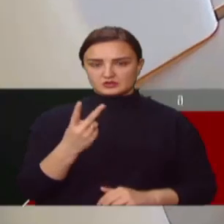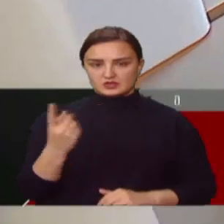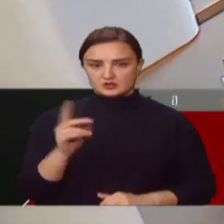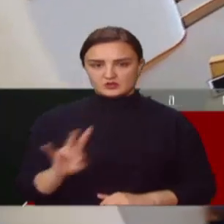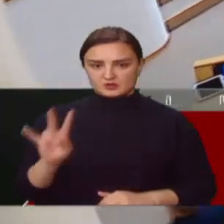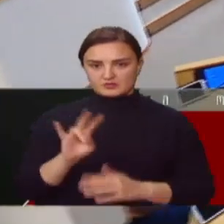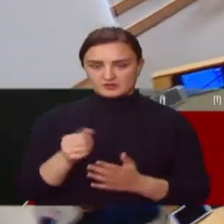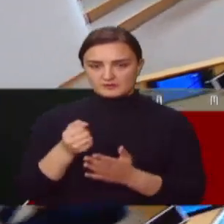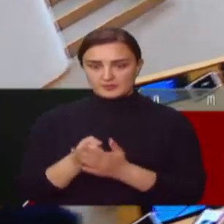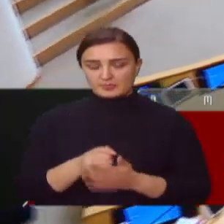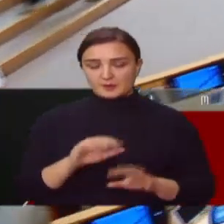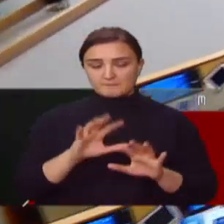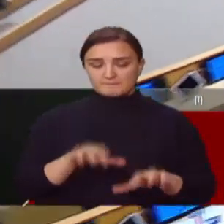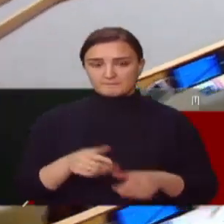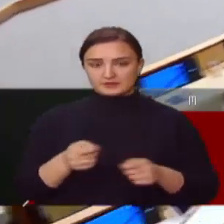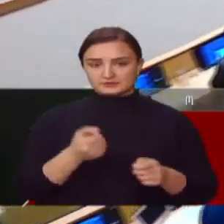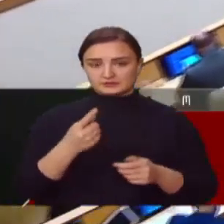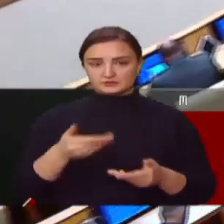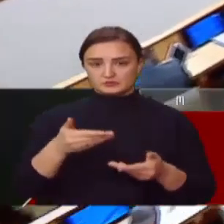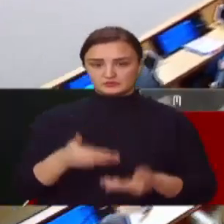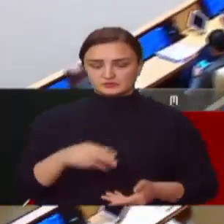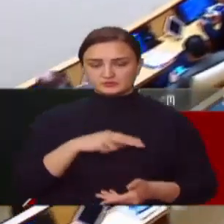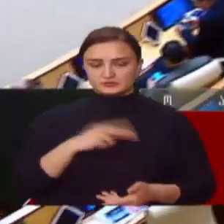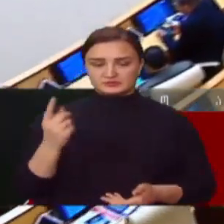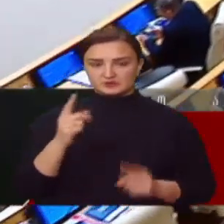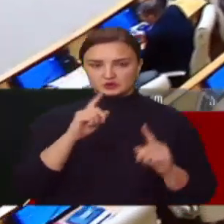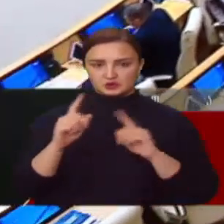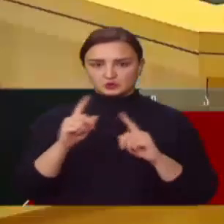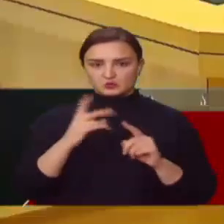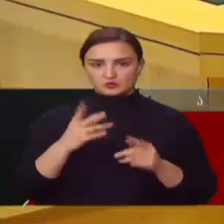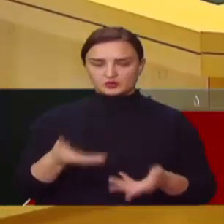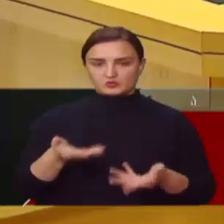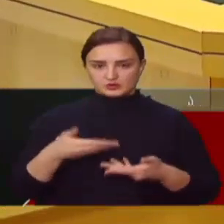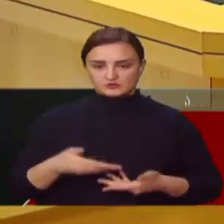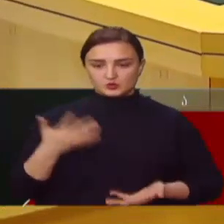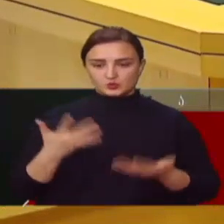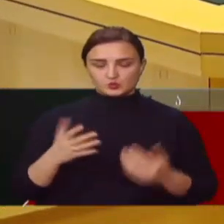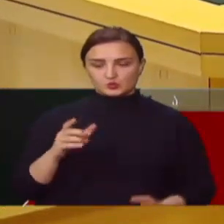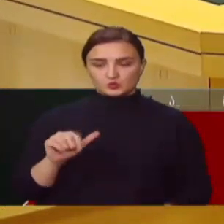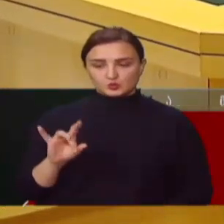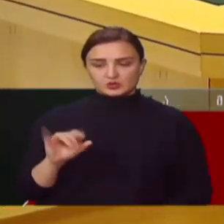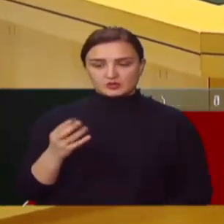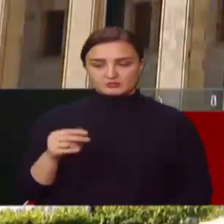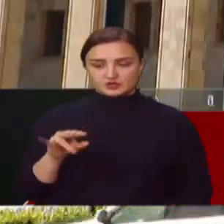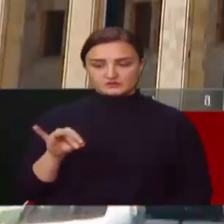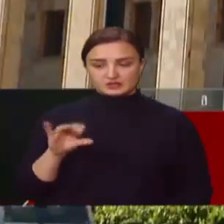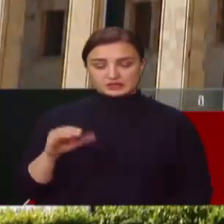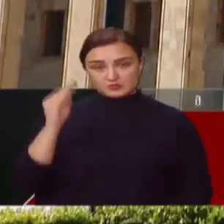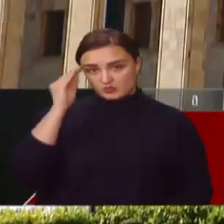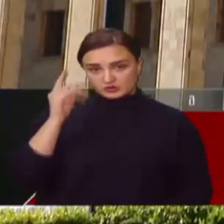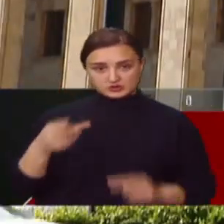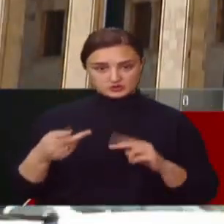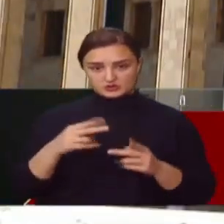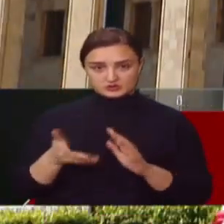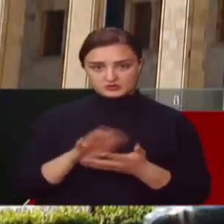შემდეგაც პრეზიდენტმა მე-11 მოწვევის პარლამენტის პირველი სხდომა უნდა მოიწვიოს. თუ სალომე ზურაბიშვილი პოზიციას არ